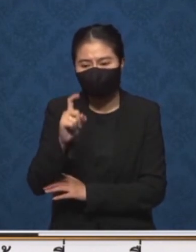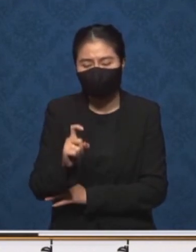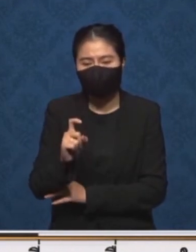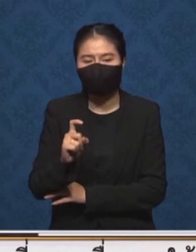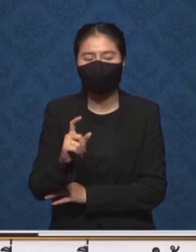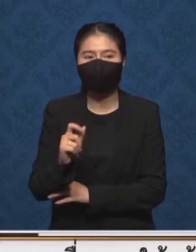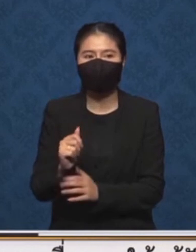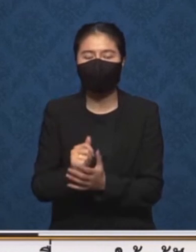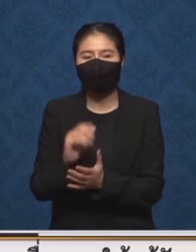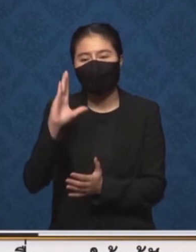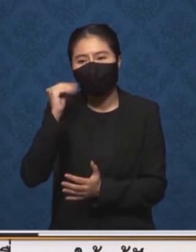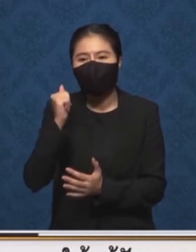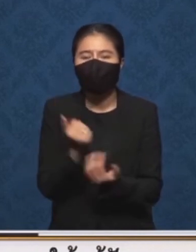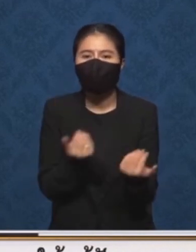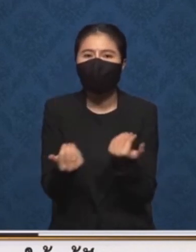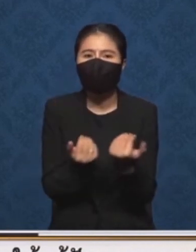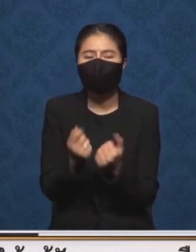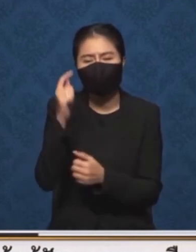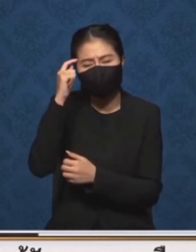ลูกไม่รู้ชัดตากรรม